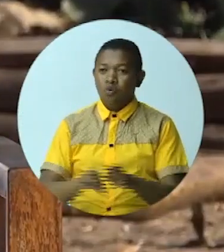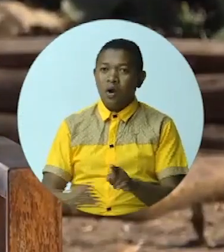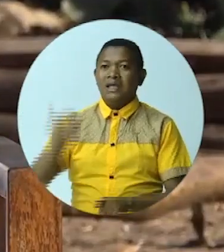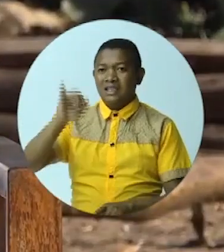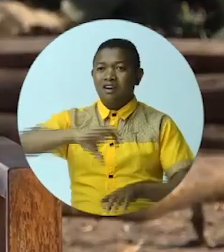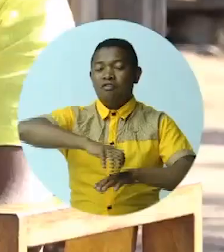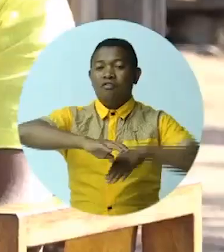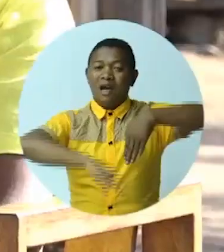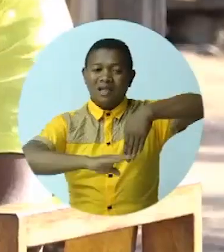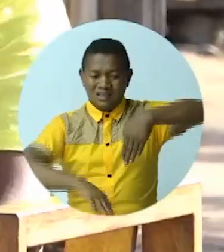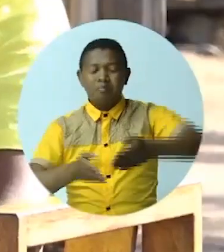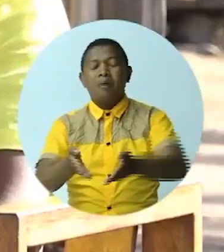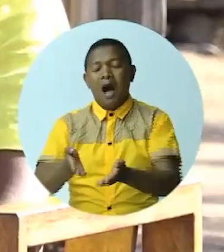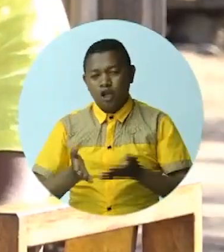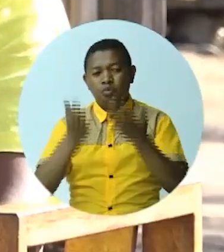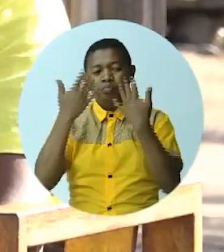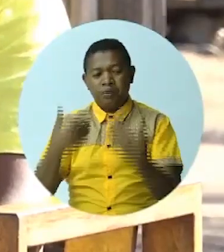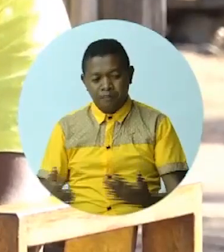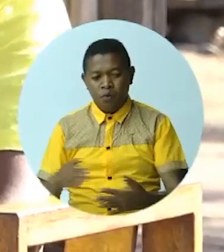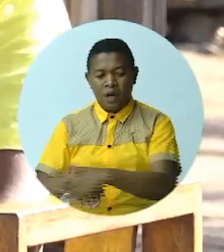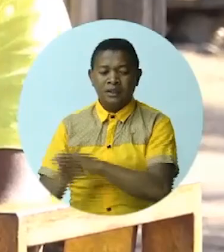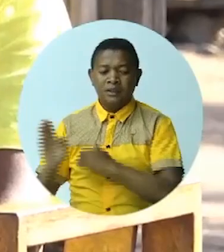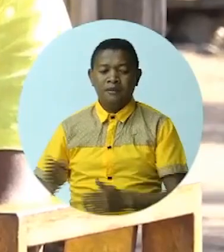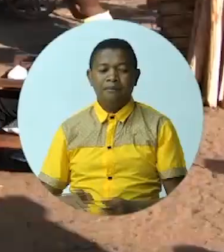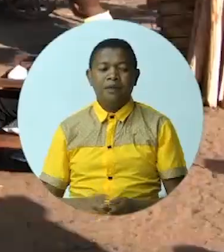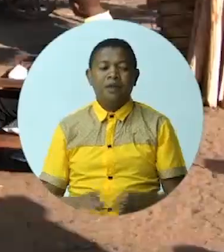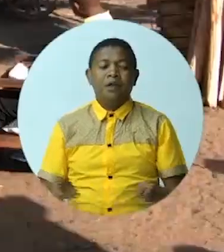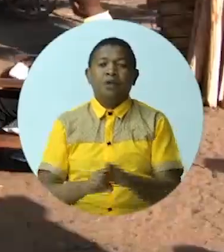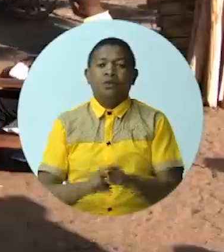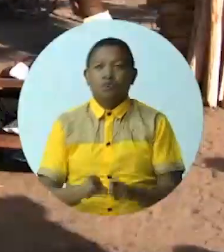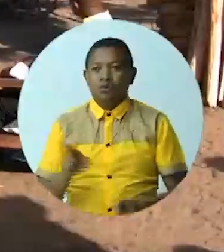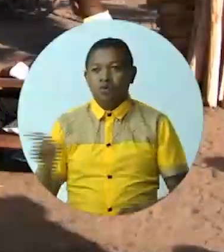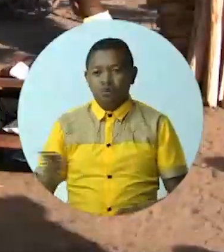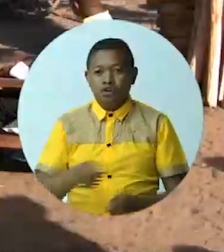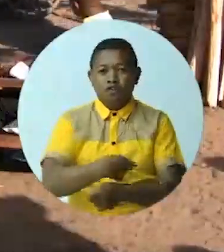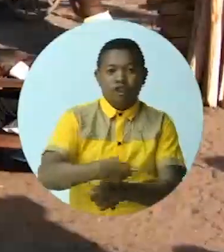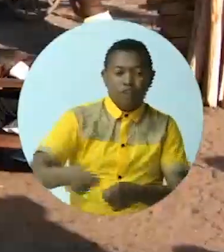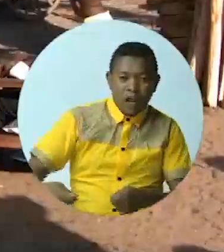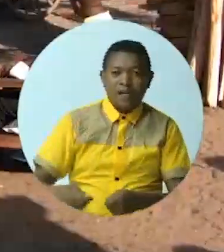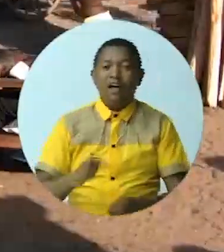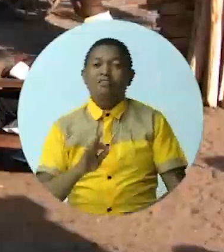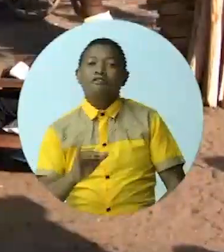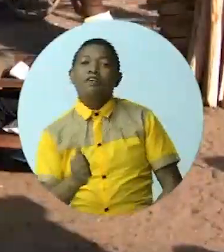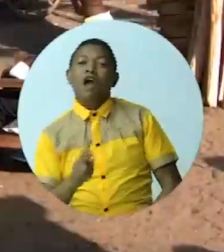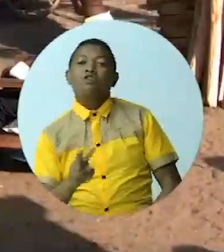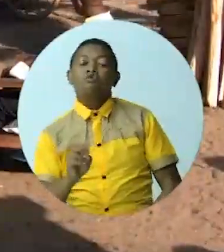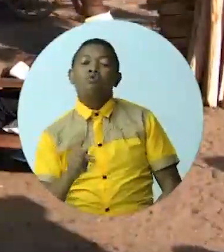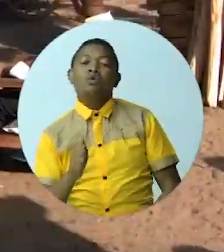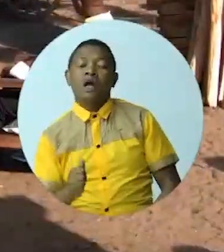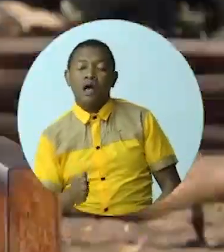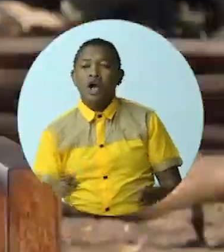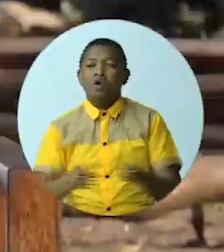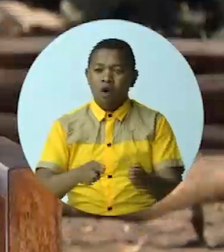atsimo a anisan'izany moa ireo fizarana ny fiavota fizarana ny vatsinjo a dia efa tomboka tsy